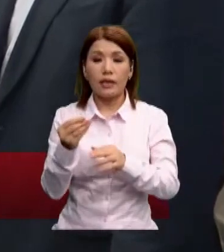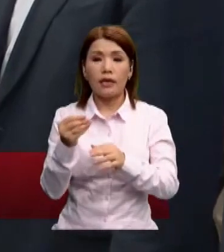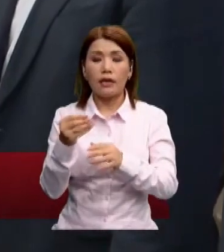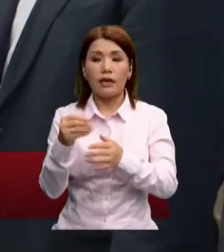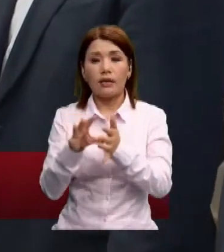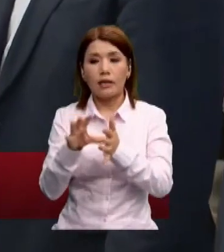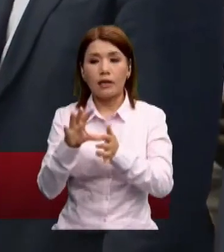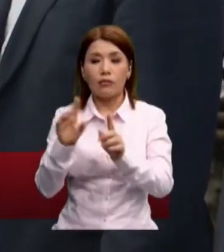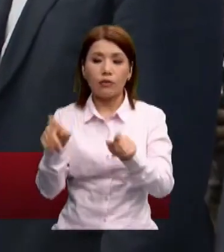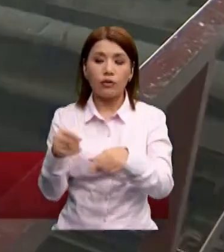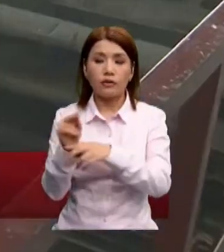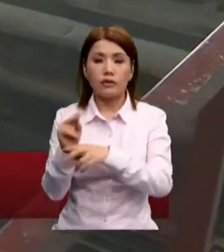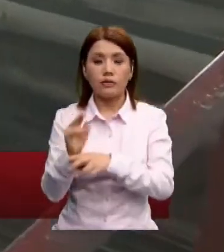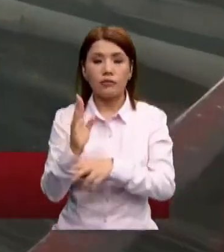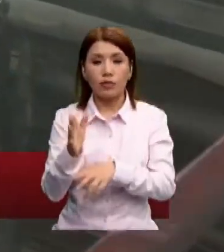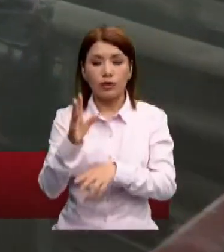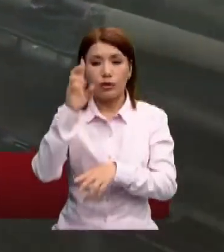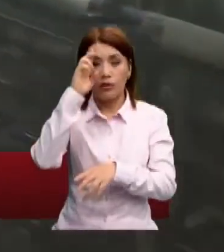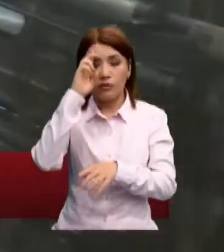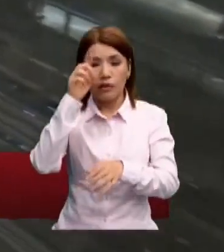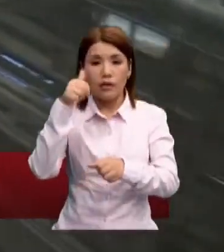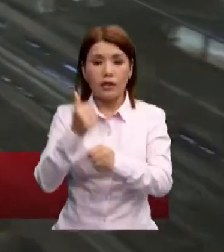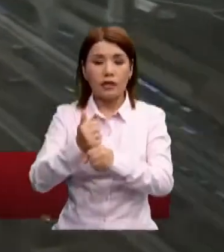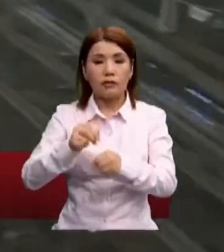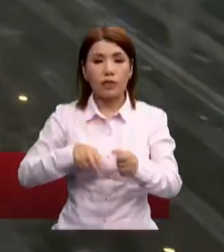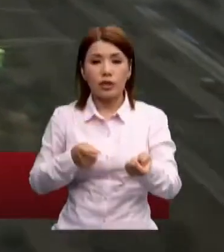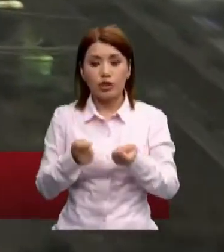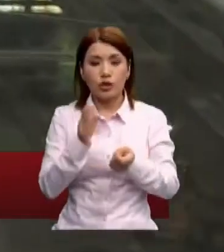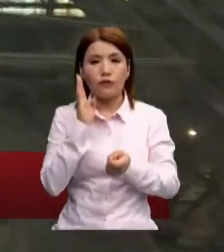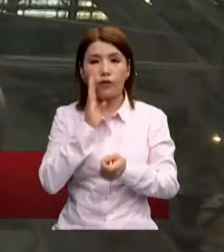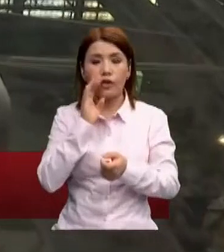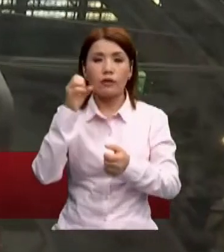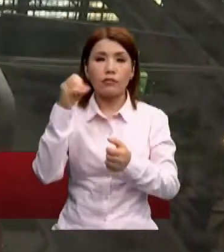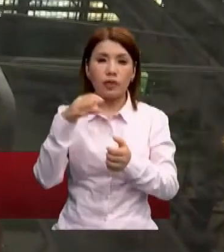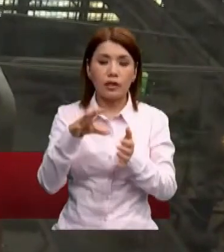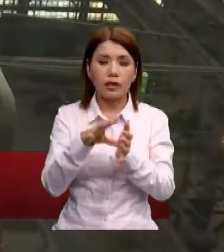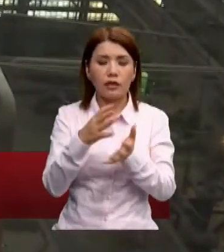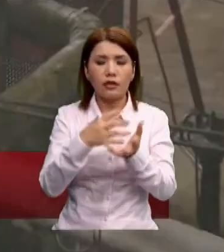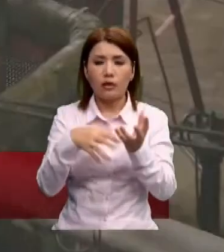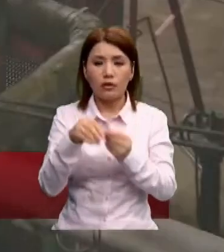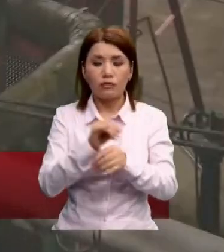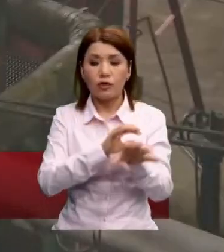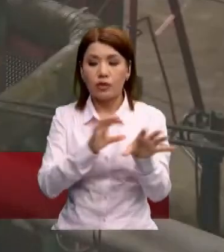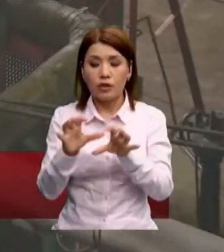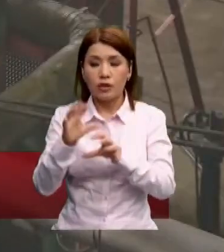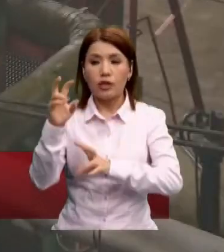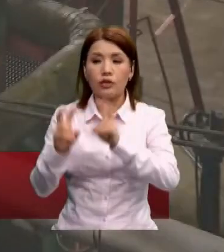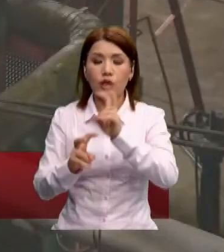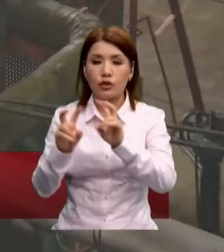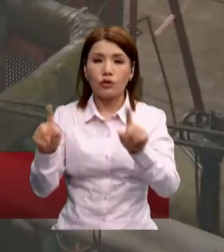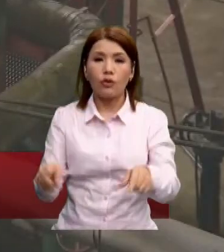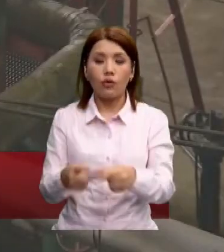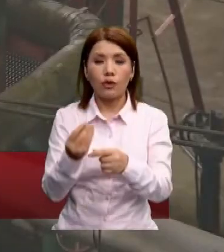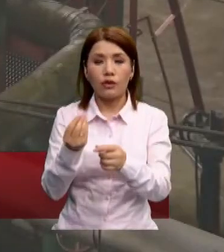жабдықтар жаңғыртылатын болады. Үкімет басшысы аймақта ауыз су, жылу және жарықпен қамтамасыз етіп отырған кәсіпорынды жаңғырту үшін